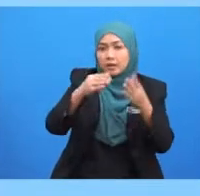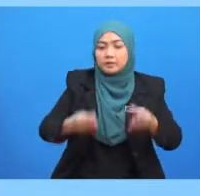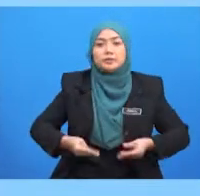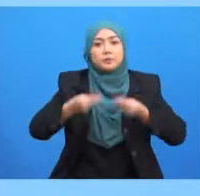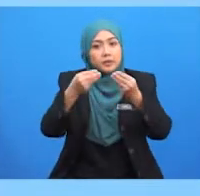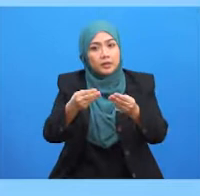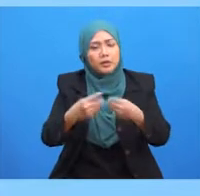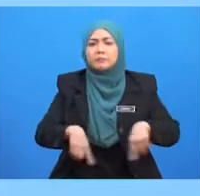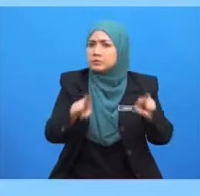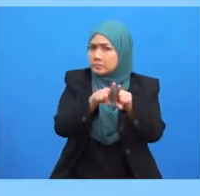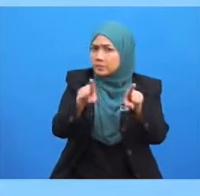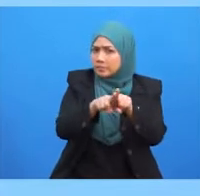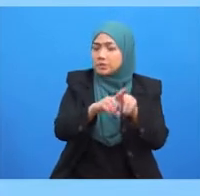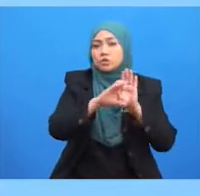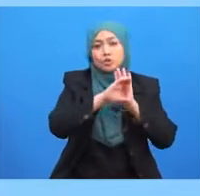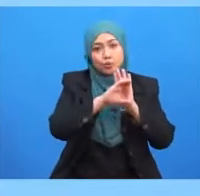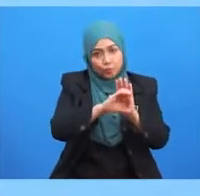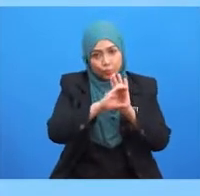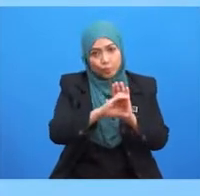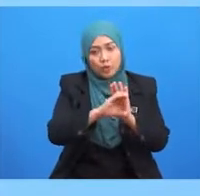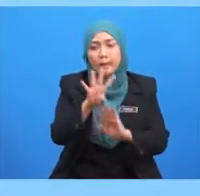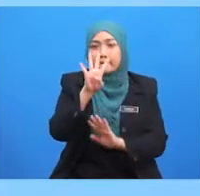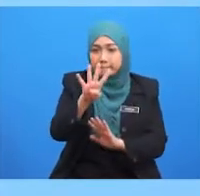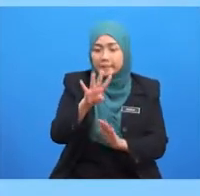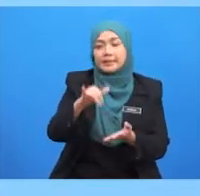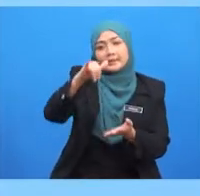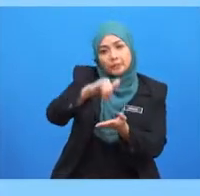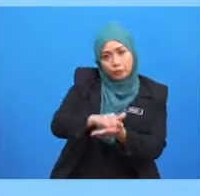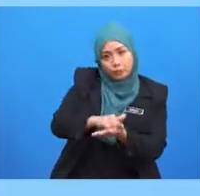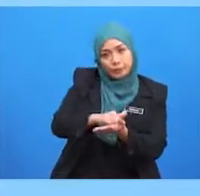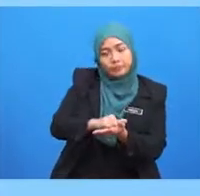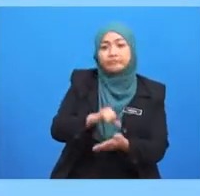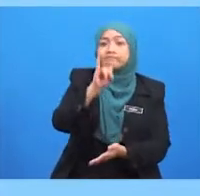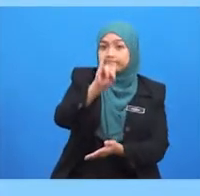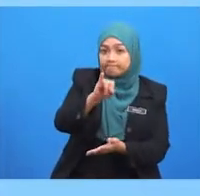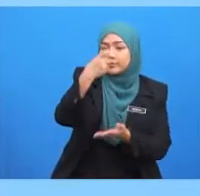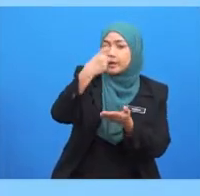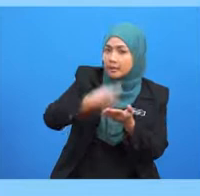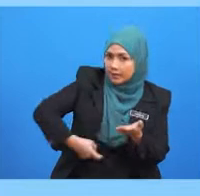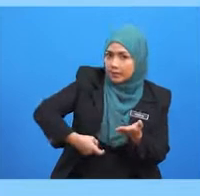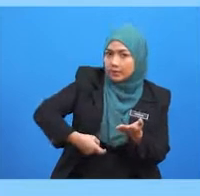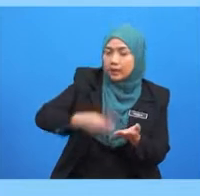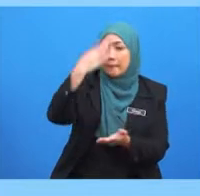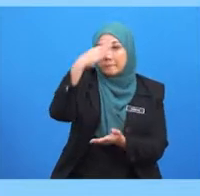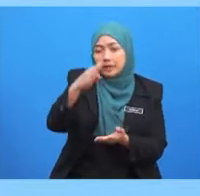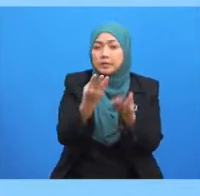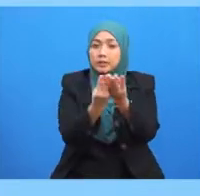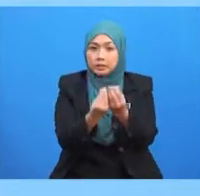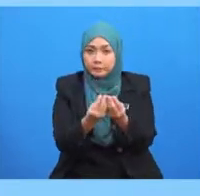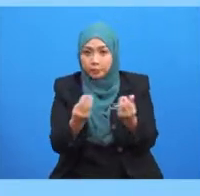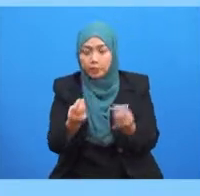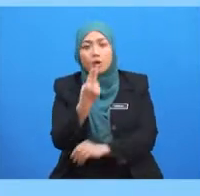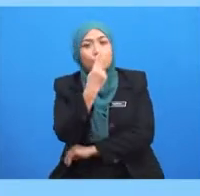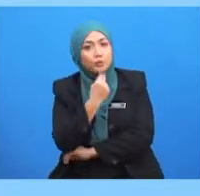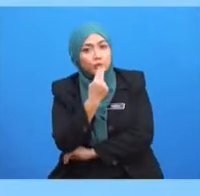diberikan bersama-sama contoh 4 itu indeks harga bagi tepung